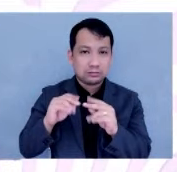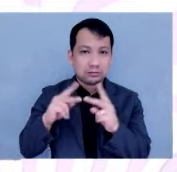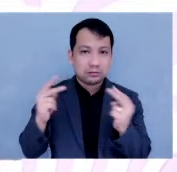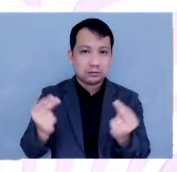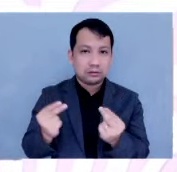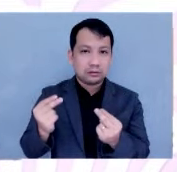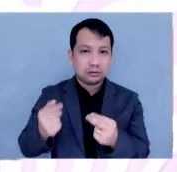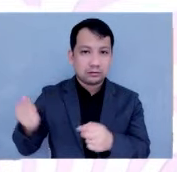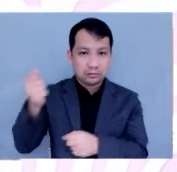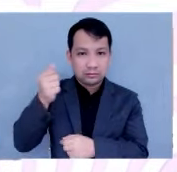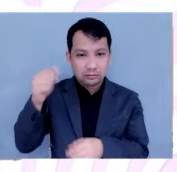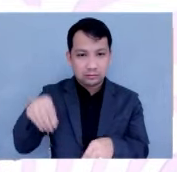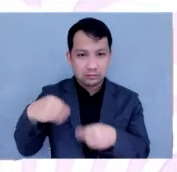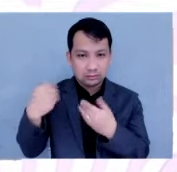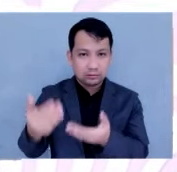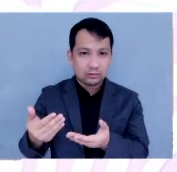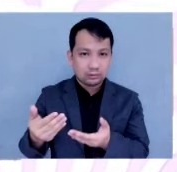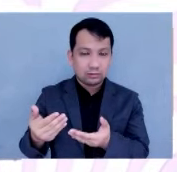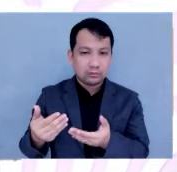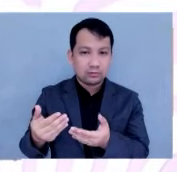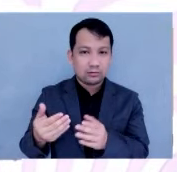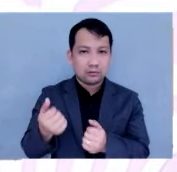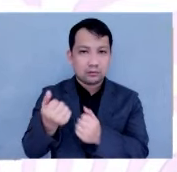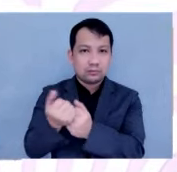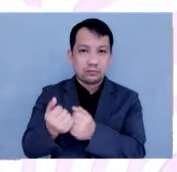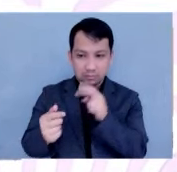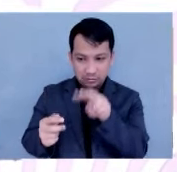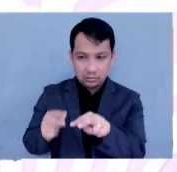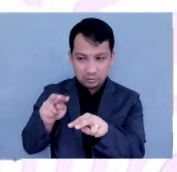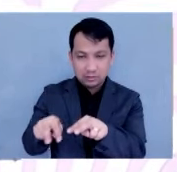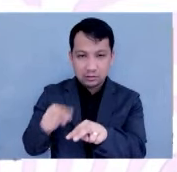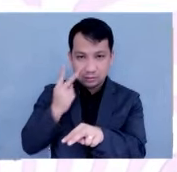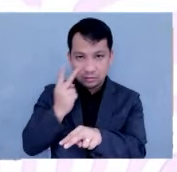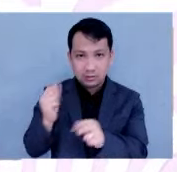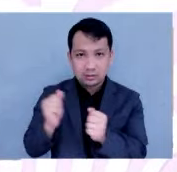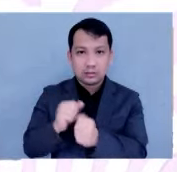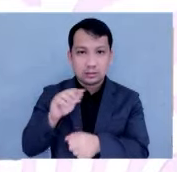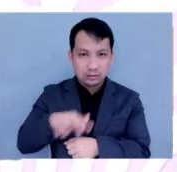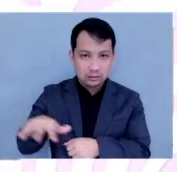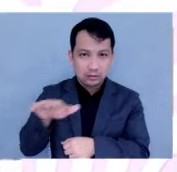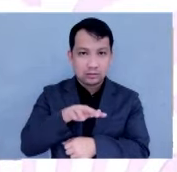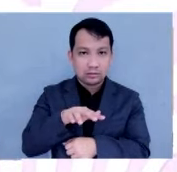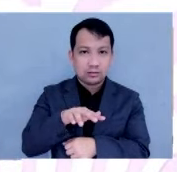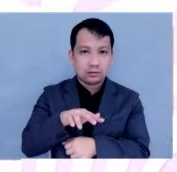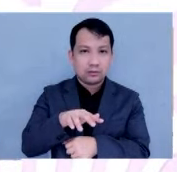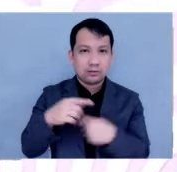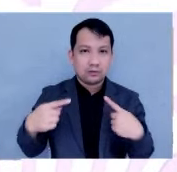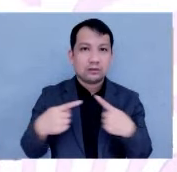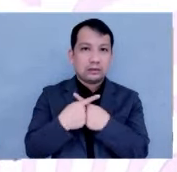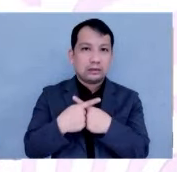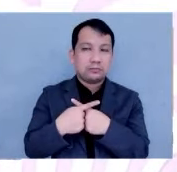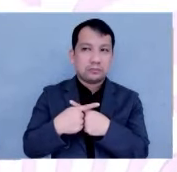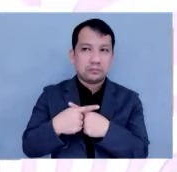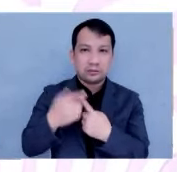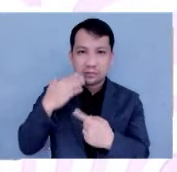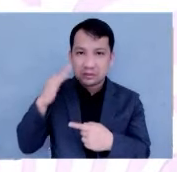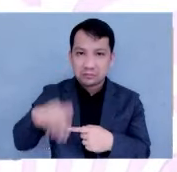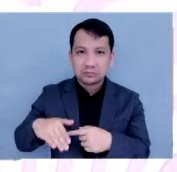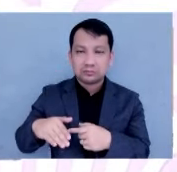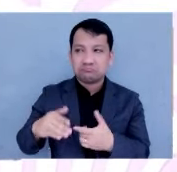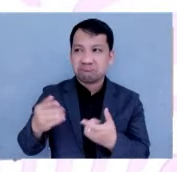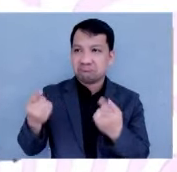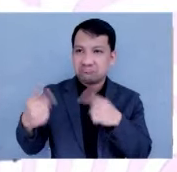imbis na bigyan ka ng onra, sisilipin na ngayon lahat ng kontralaban sa'yo para nang sa ganun